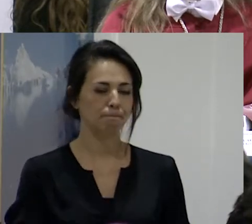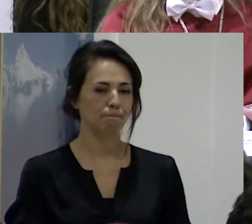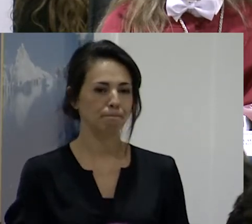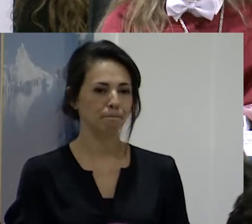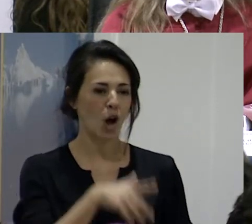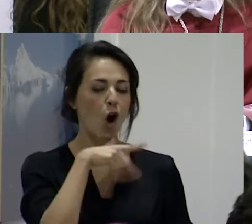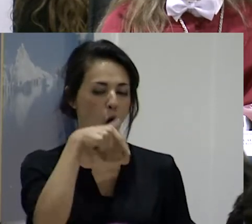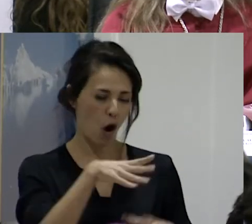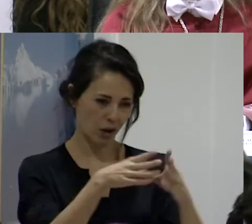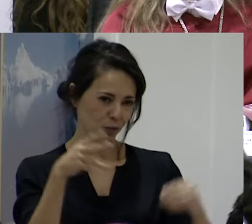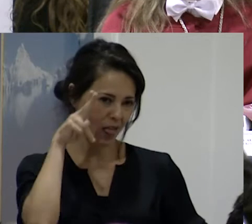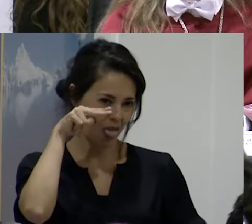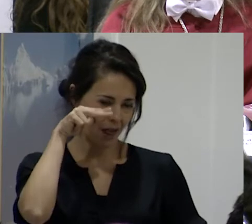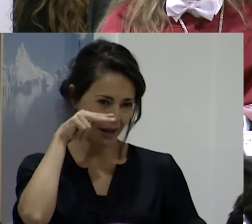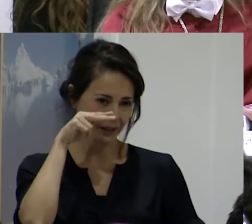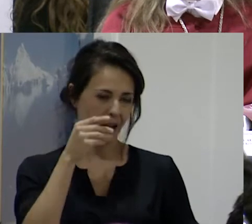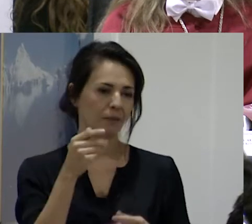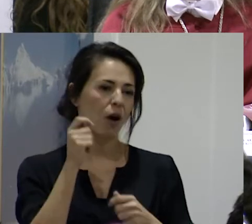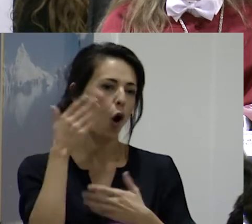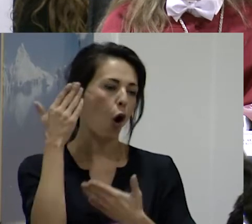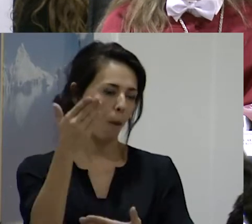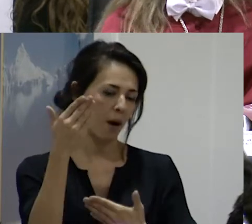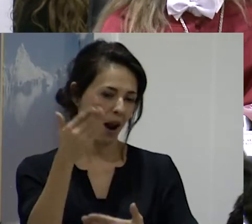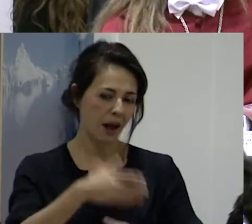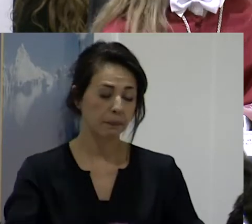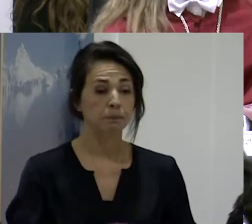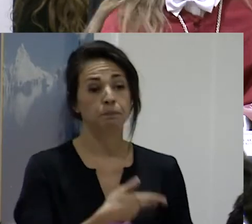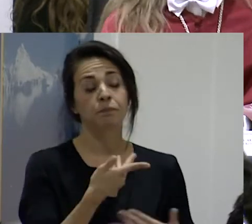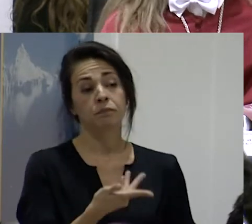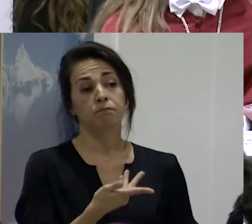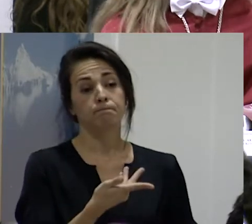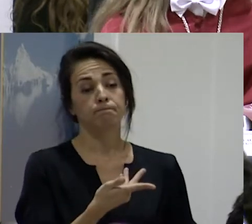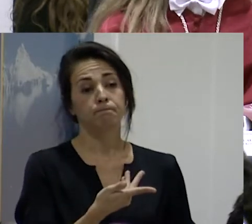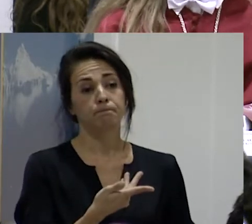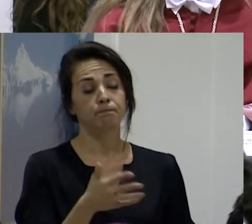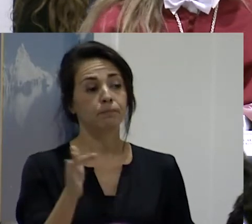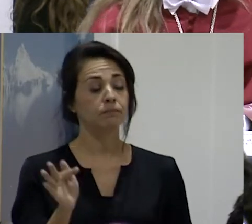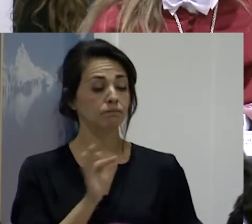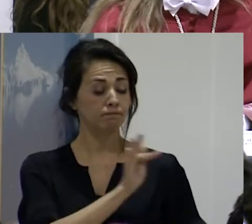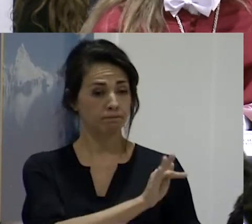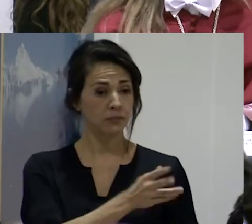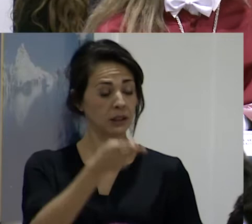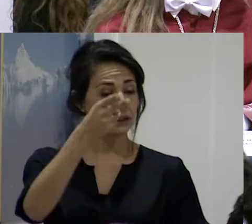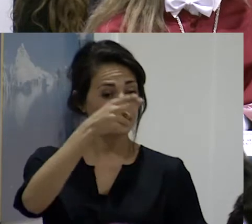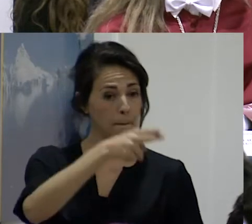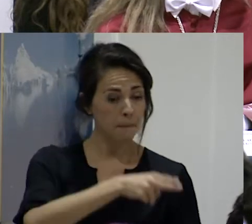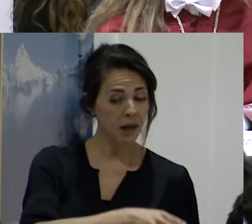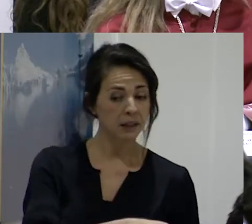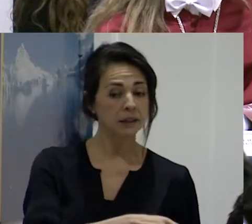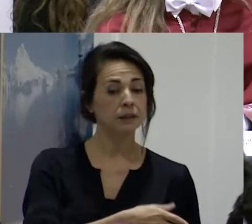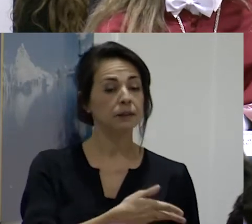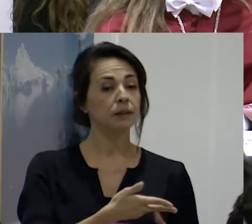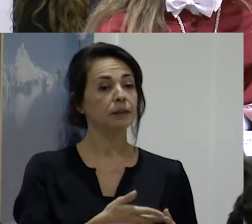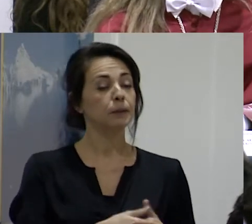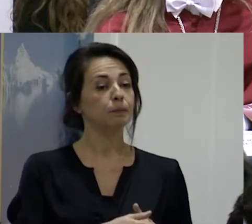aquesta universitat. Però no heu d'oblidar que també la meva presència, que és menys freqüent del que jo voldria,